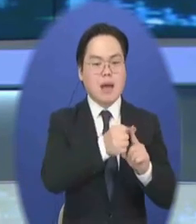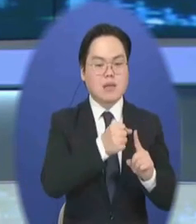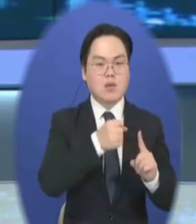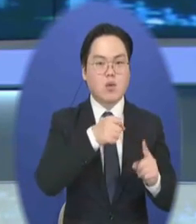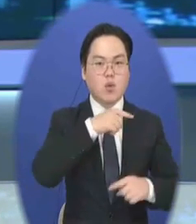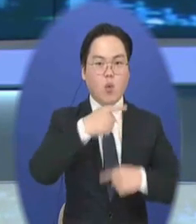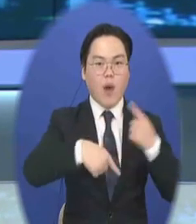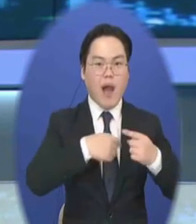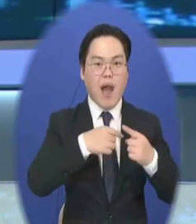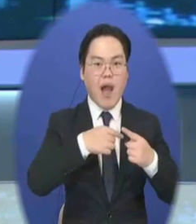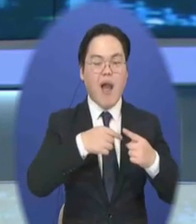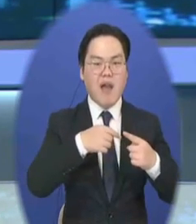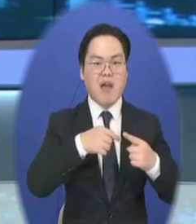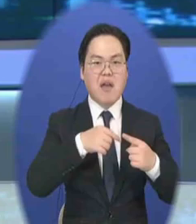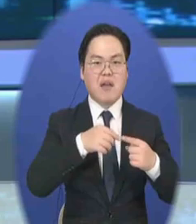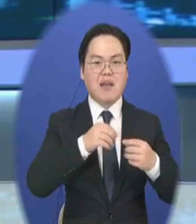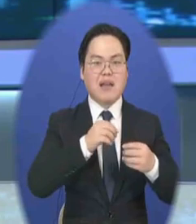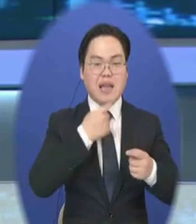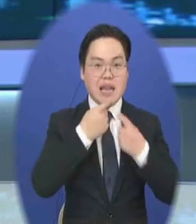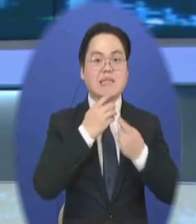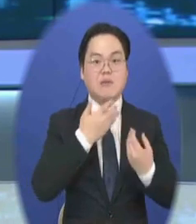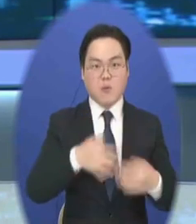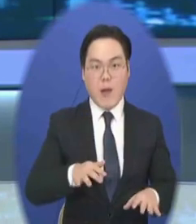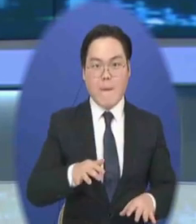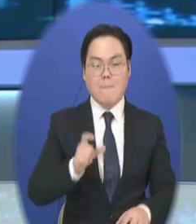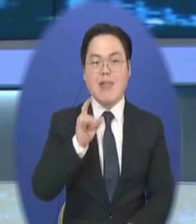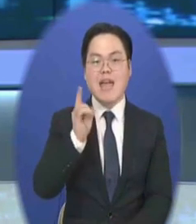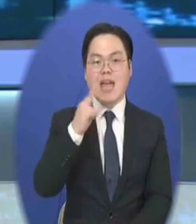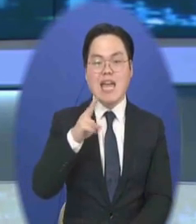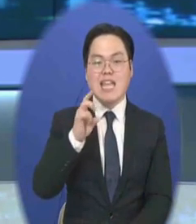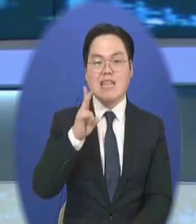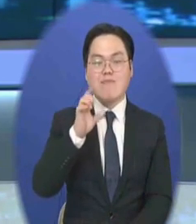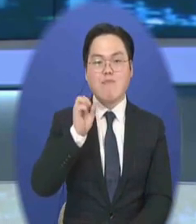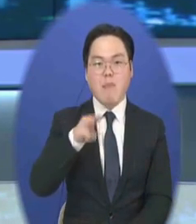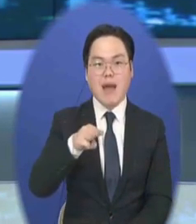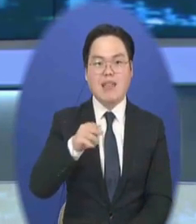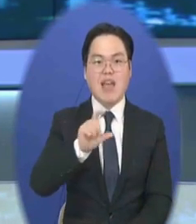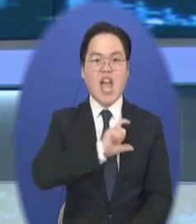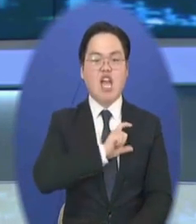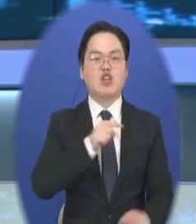хэрэг нэг хянан шалгах харуулсан байна. Өөрөөр хэлэх юм бол Эрдэнэотын эрх зөрчигдсэн гэж үзжээ.